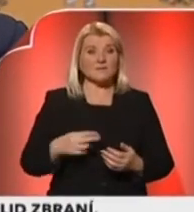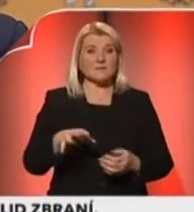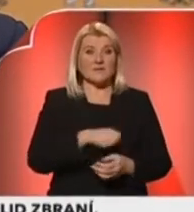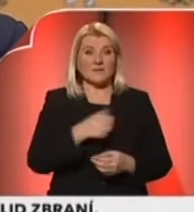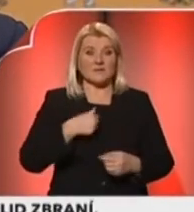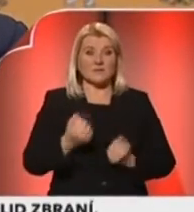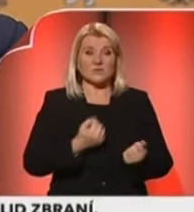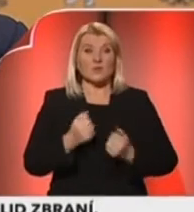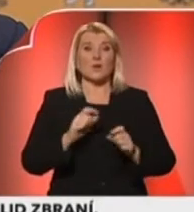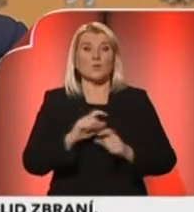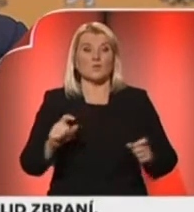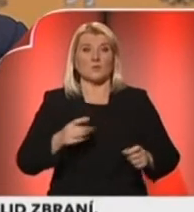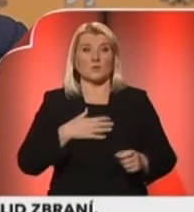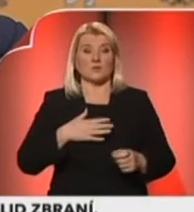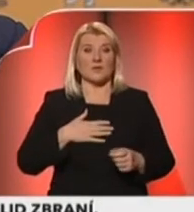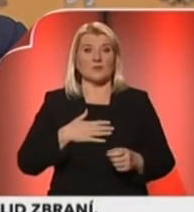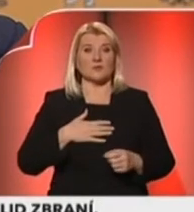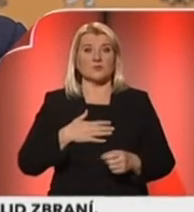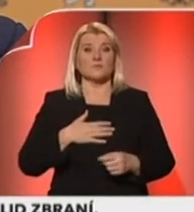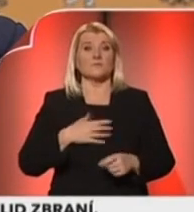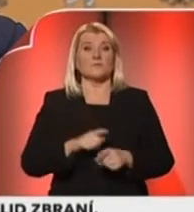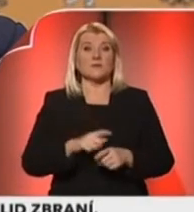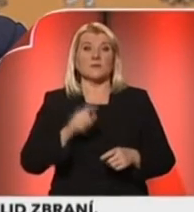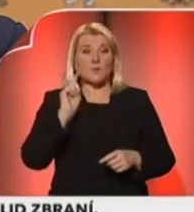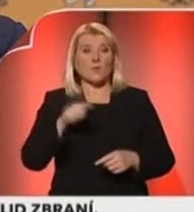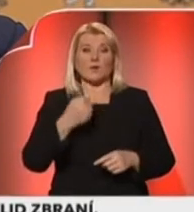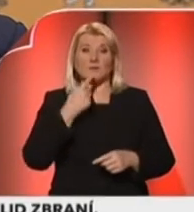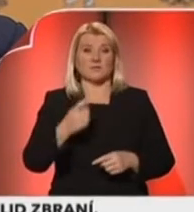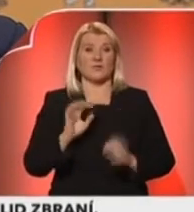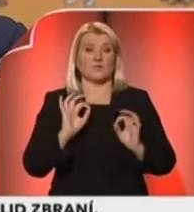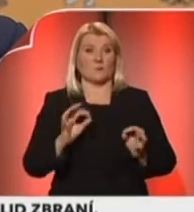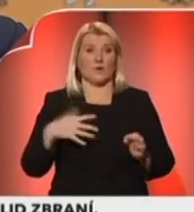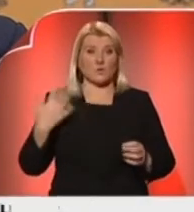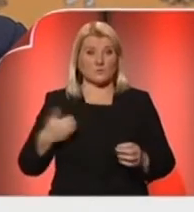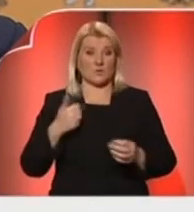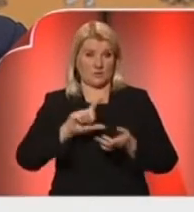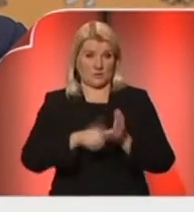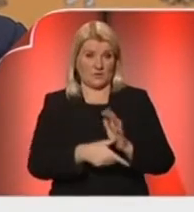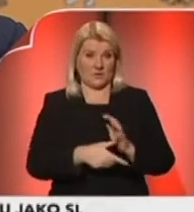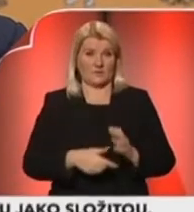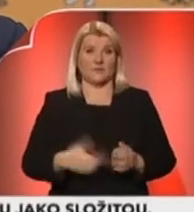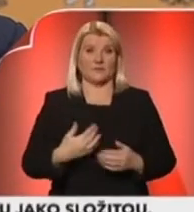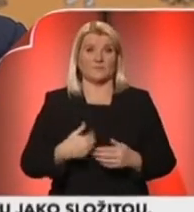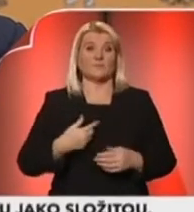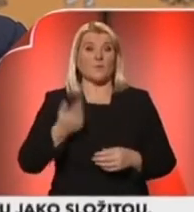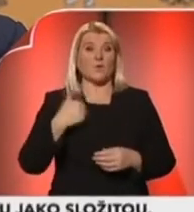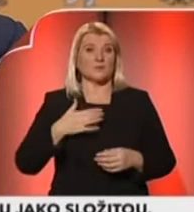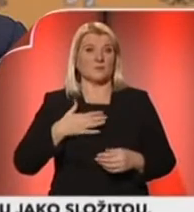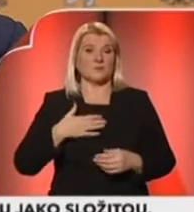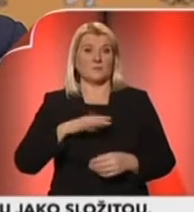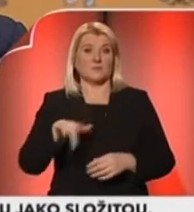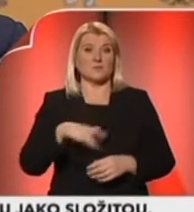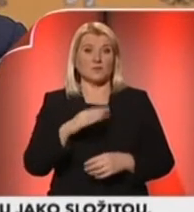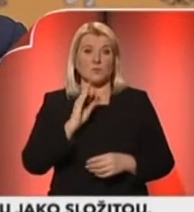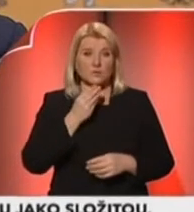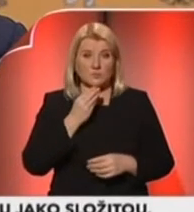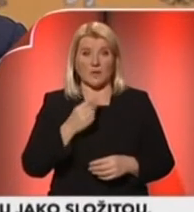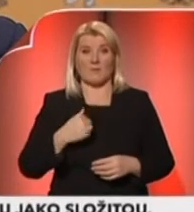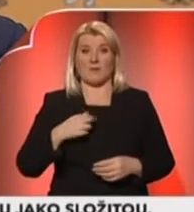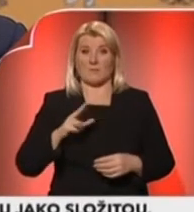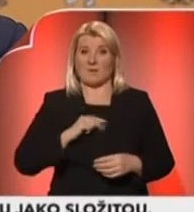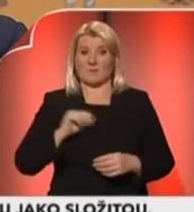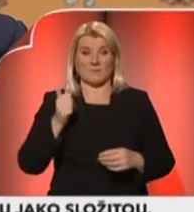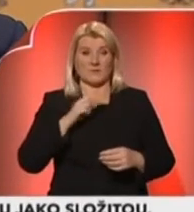je jedna z našich priorit je dobré hospodaření v kraji. Já jsem z města Příbrami, my máme jedno z